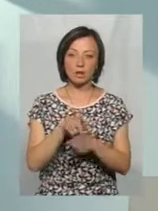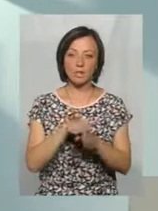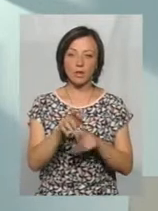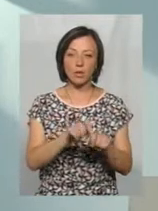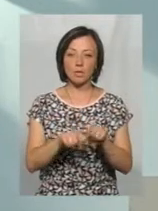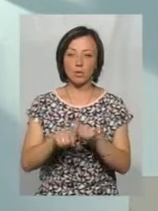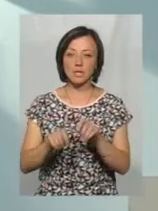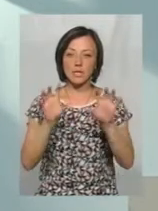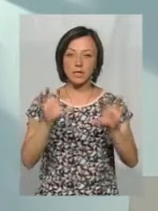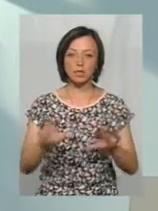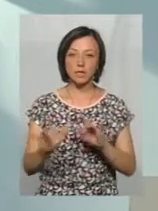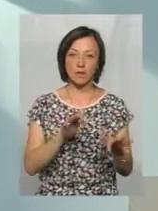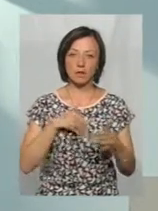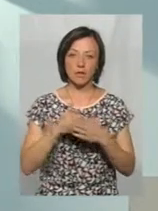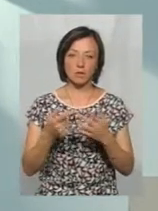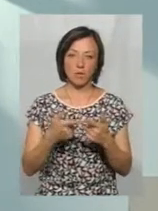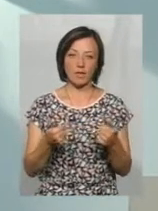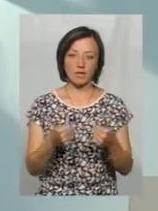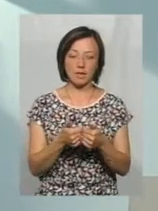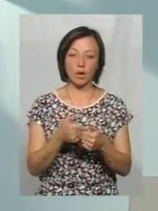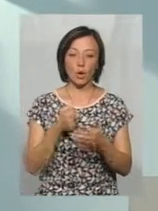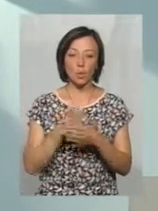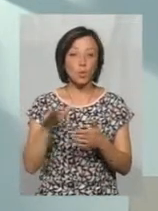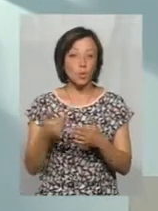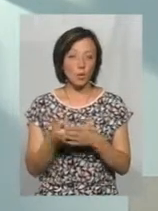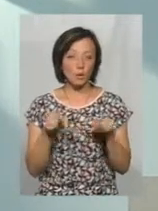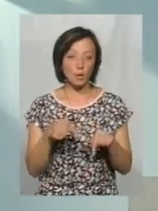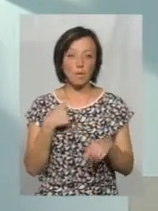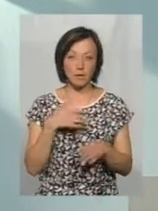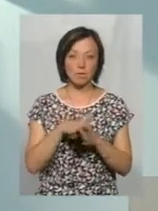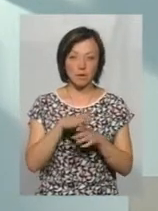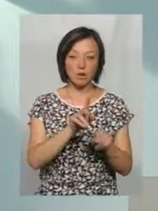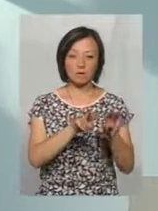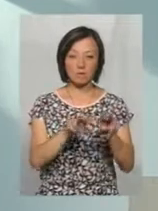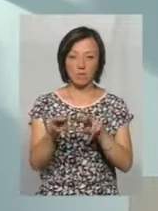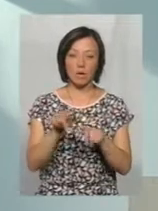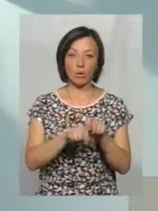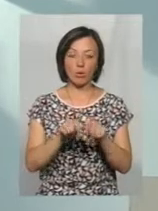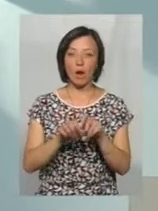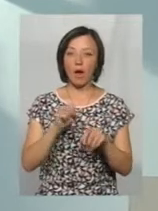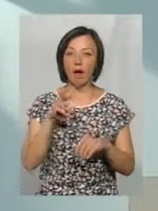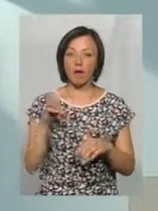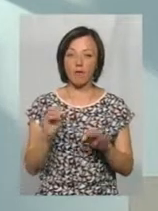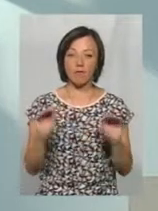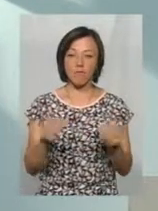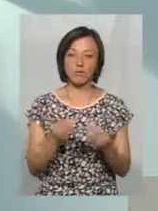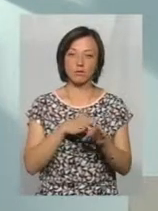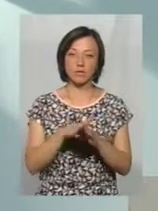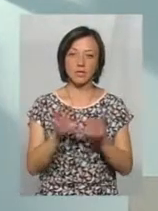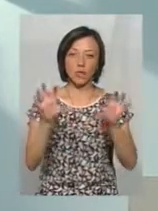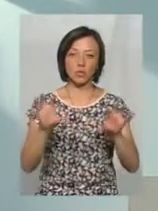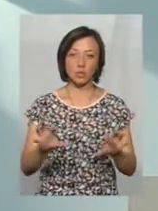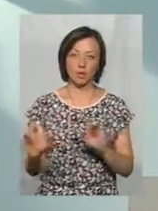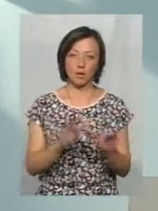контролю за статутною діяльністю громадських організацій. До цього часу ми здійснювали такий нагляд, але, знову ж таки, в межах дотримання